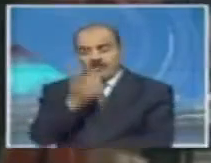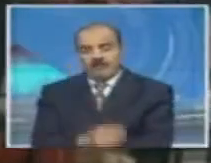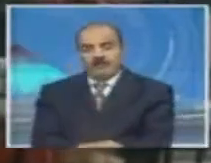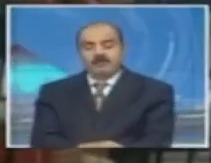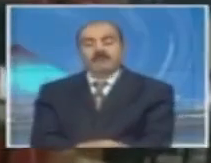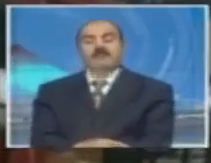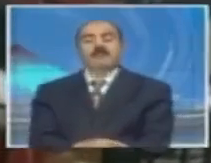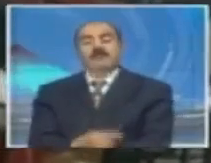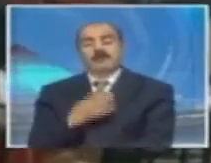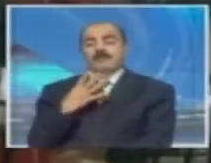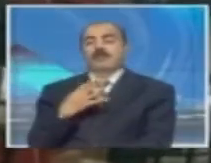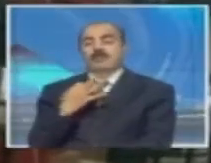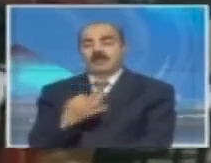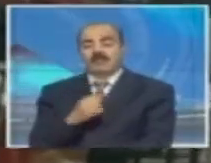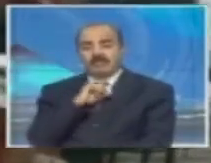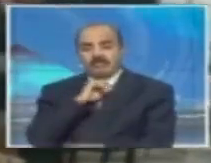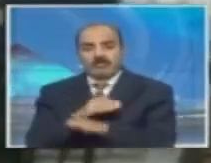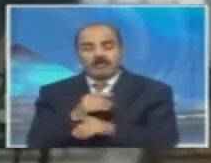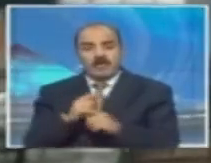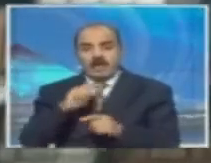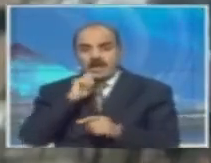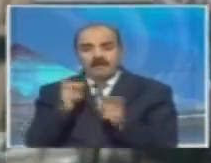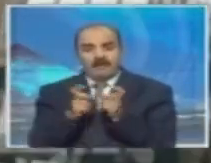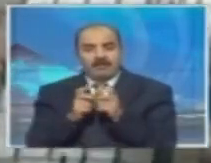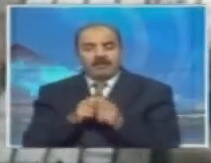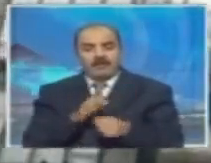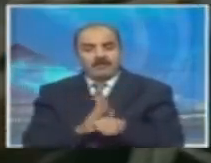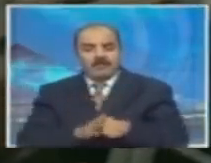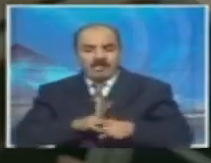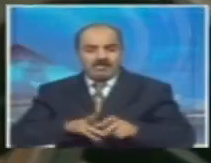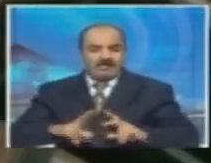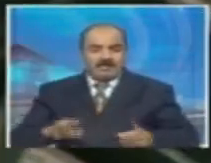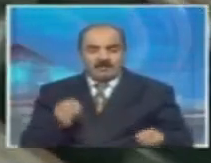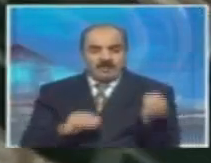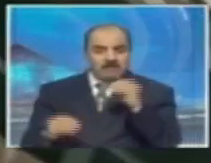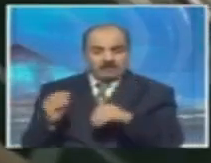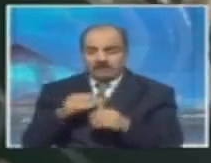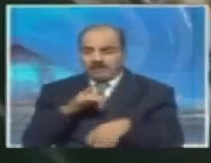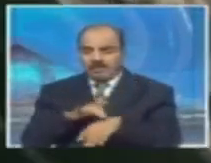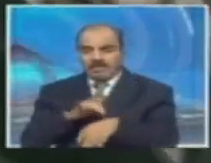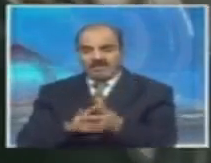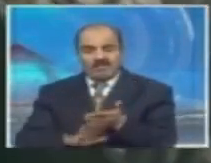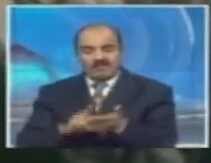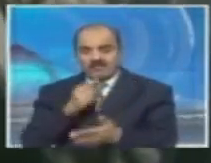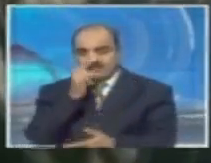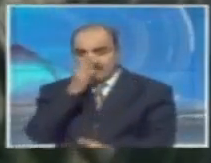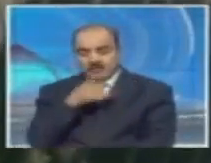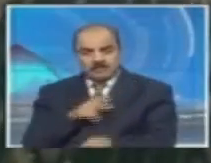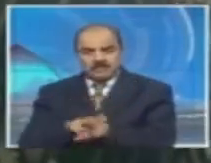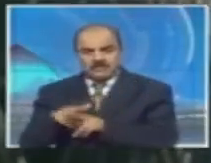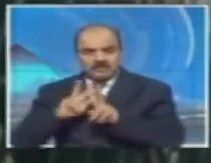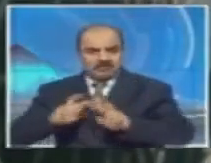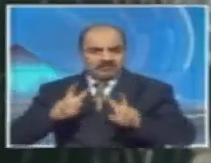وضبط 34 طن ونصف طن لحوم ودواجن ومقطعاتها غير صالحة للاستهلاك الآدمي خلال حملات